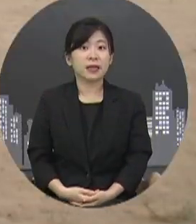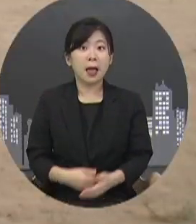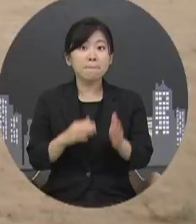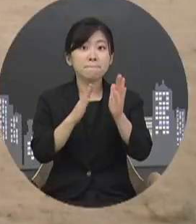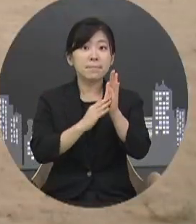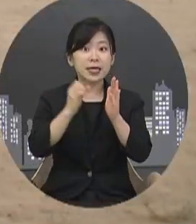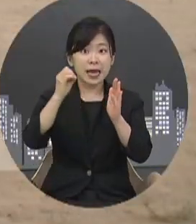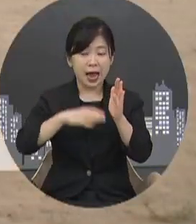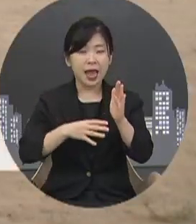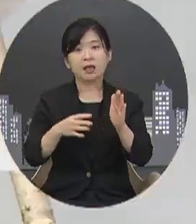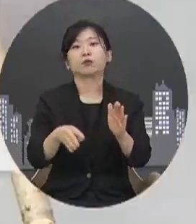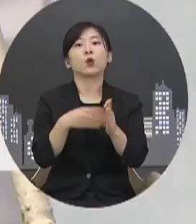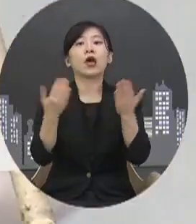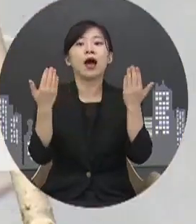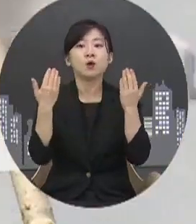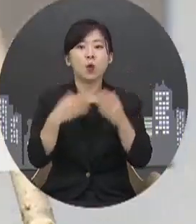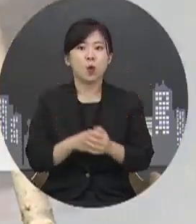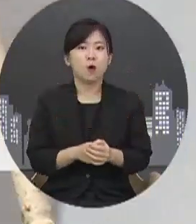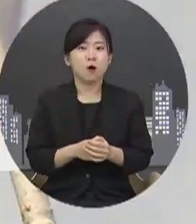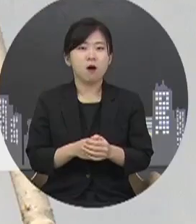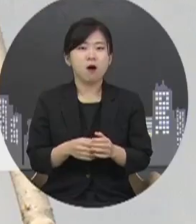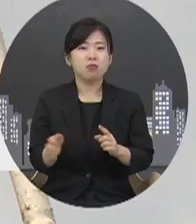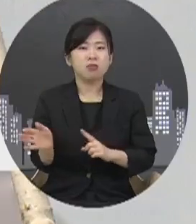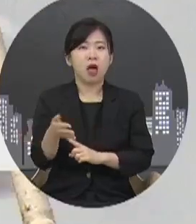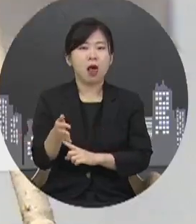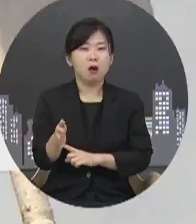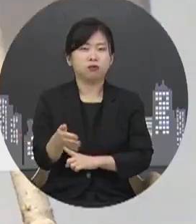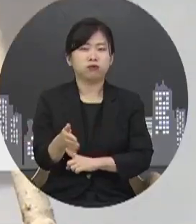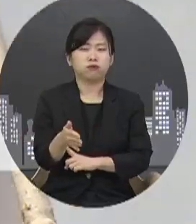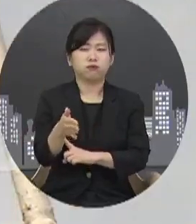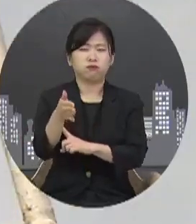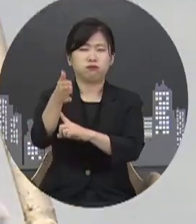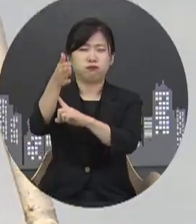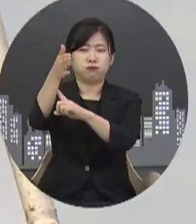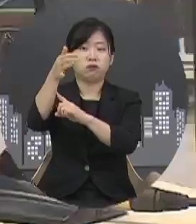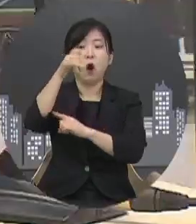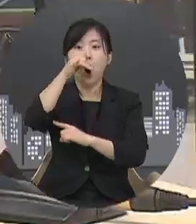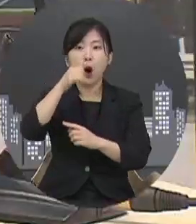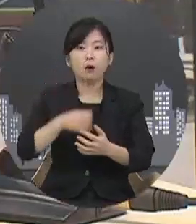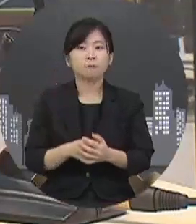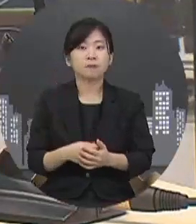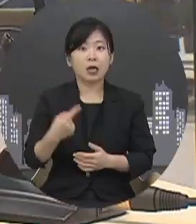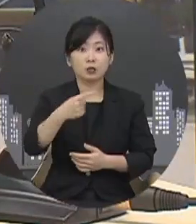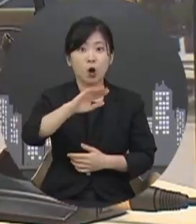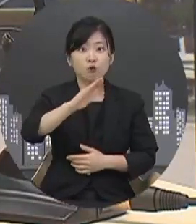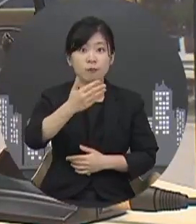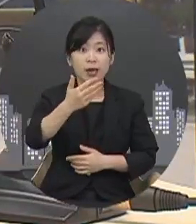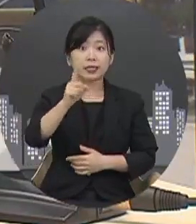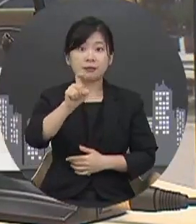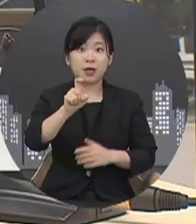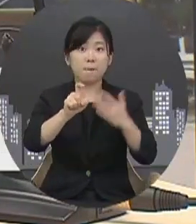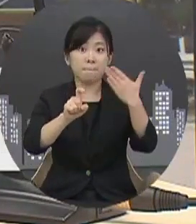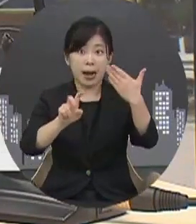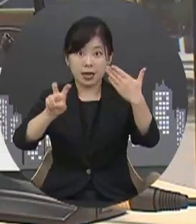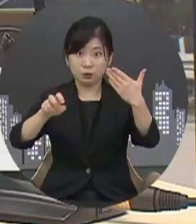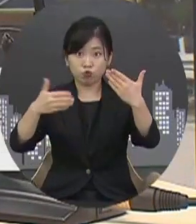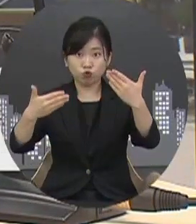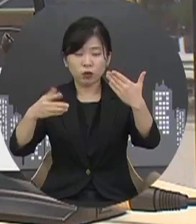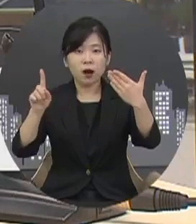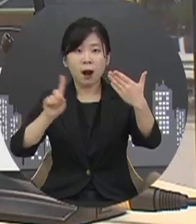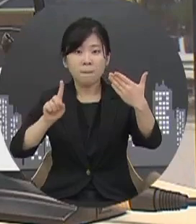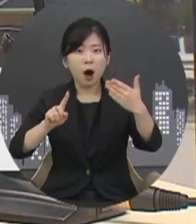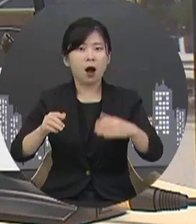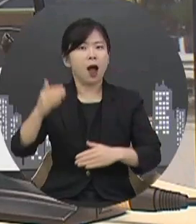밀양의 한 초등학교. 국기 개항대에 조기가 내걸렸습니다. 1910년 8월 29일은